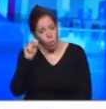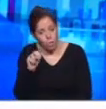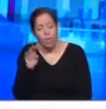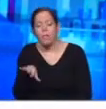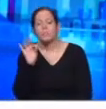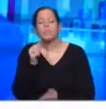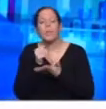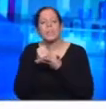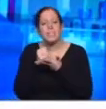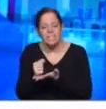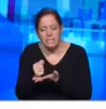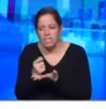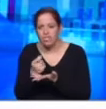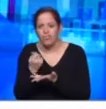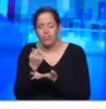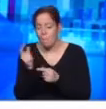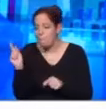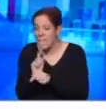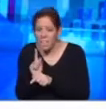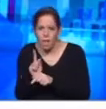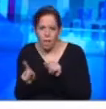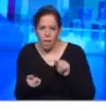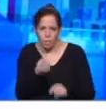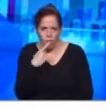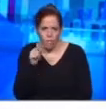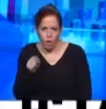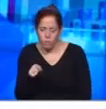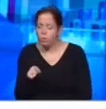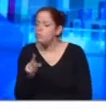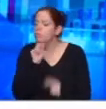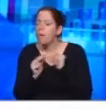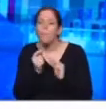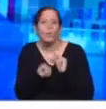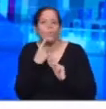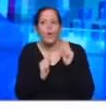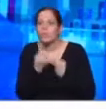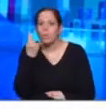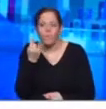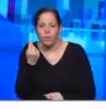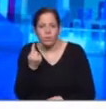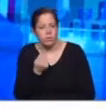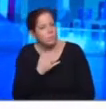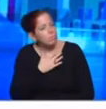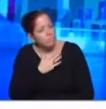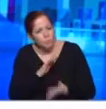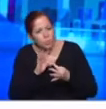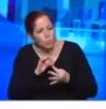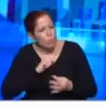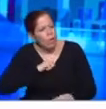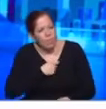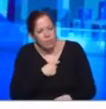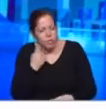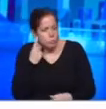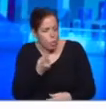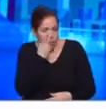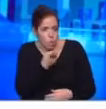תקציב מיידי לתרופה הזאת. מדובר פה על תרופה יוצאת דופן. כן, זה פשוט כואב הלב לשמוע אותו, לראות את מה